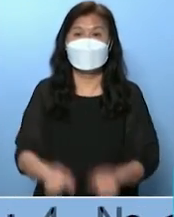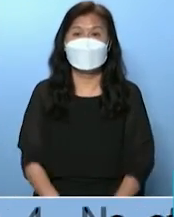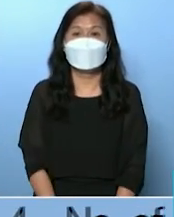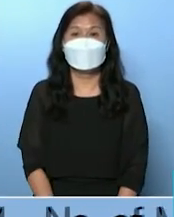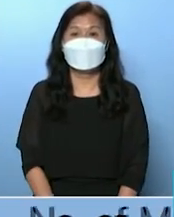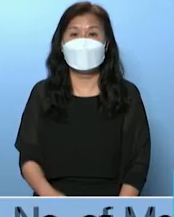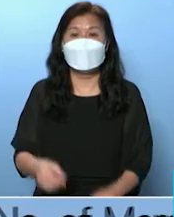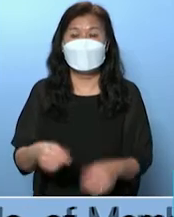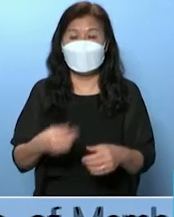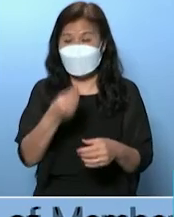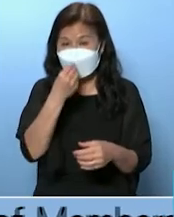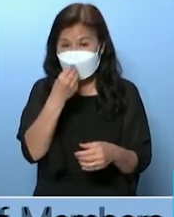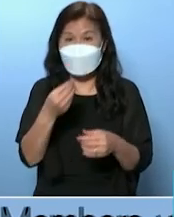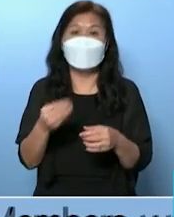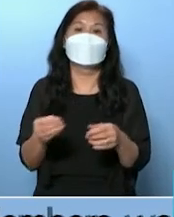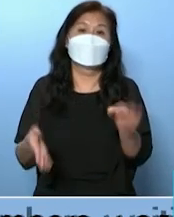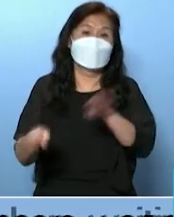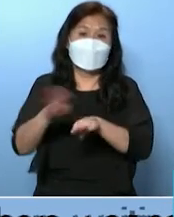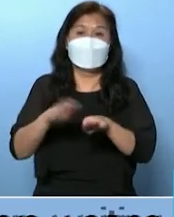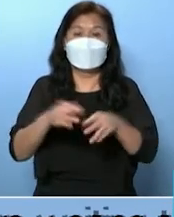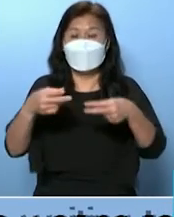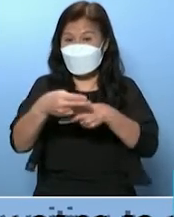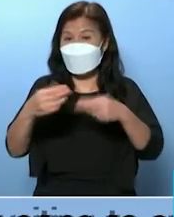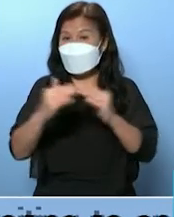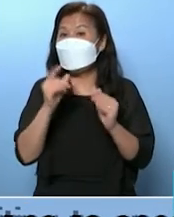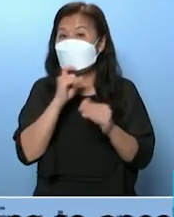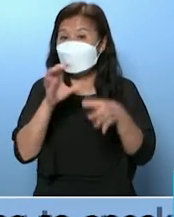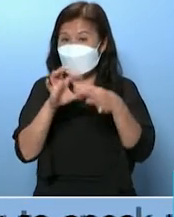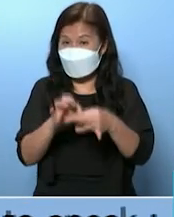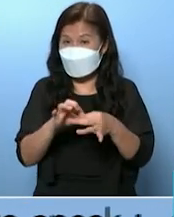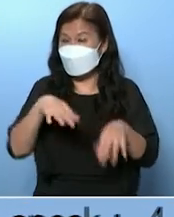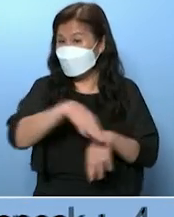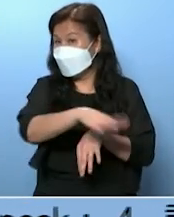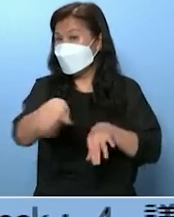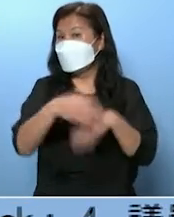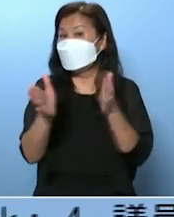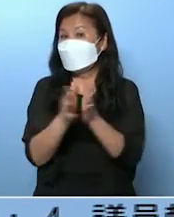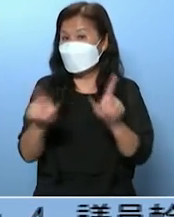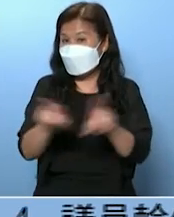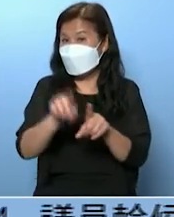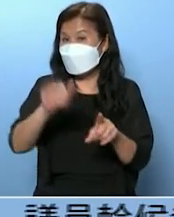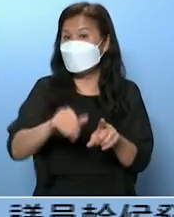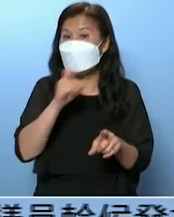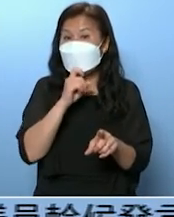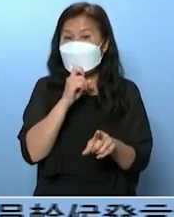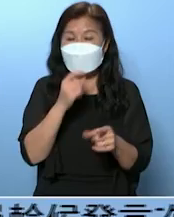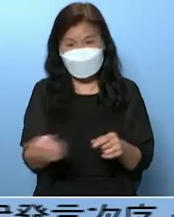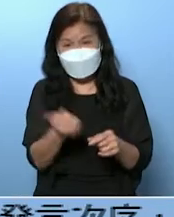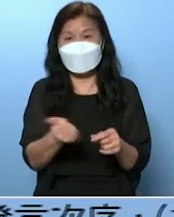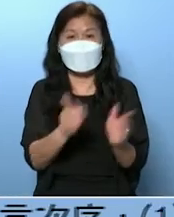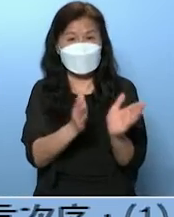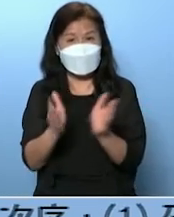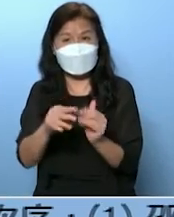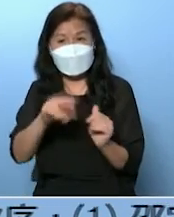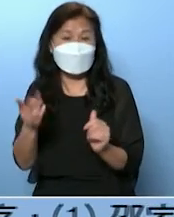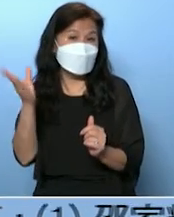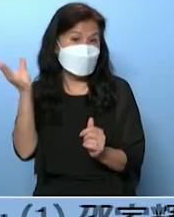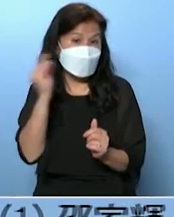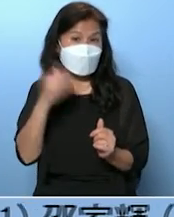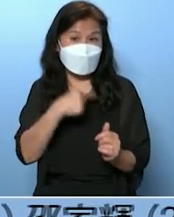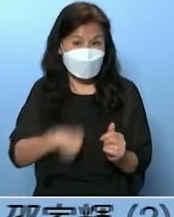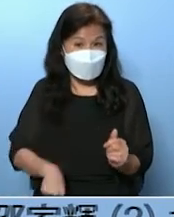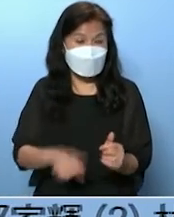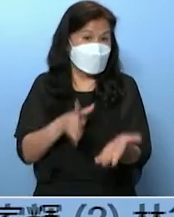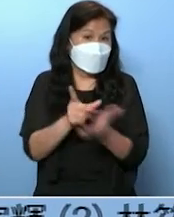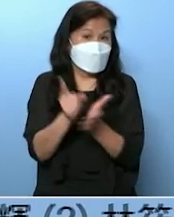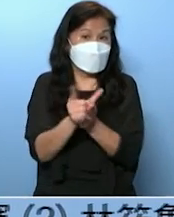擴大與食物及餐飲業務相關處所的涵蓋範圍，亦都是從善如流，聆聽了議員和業界